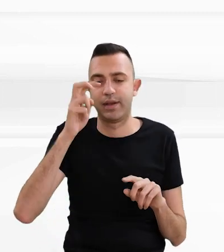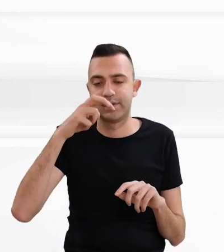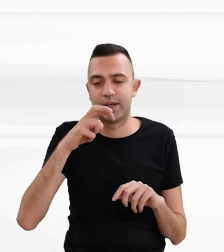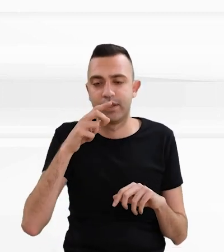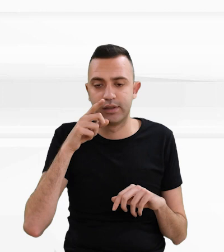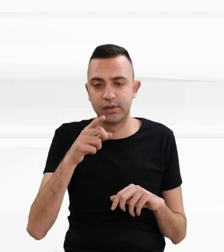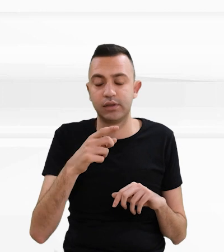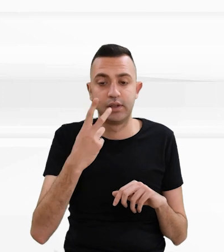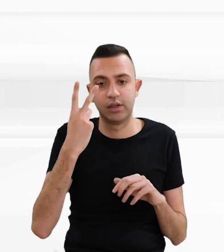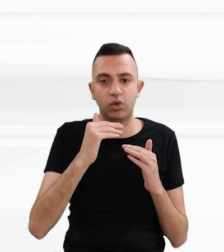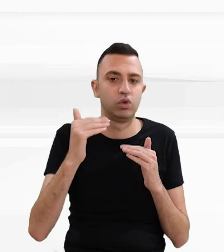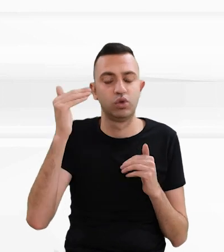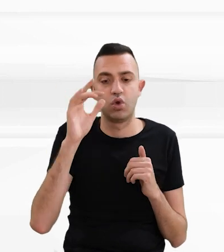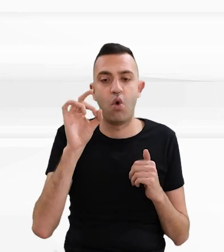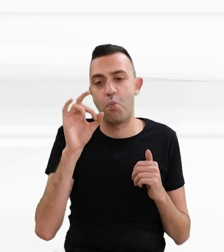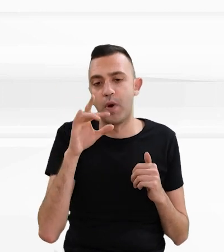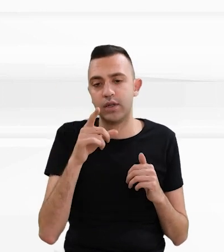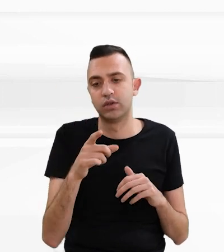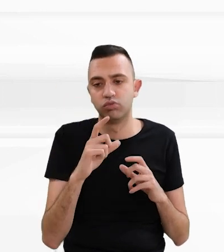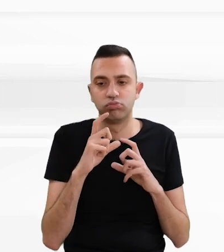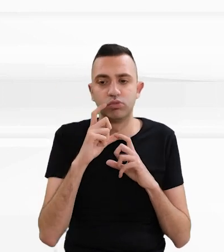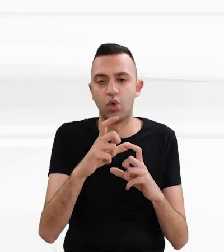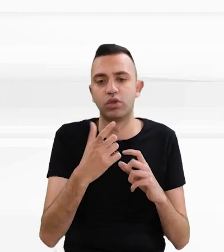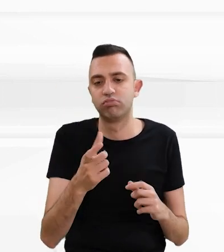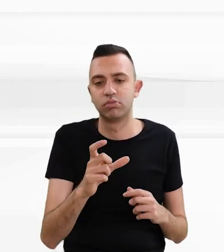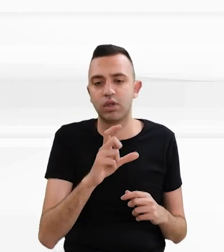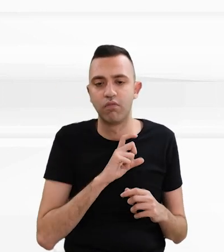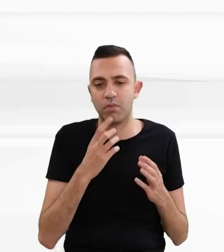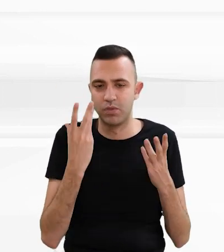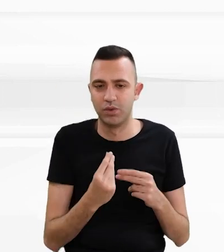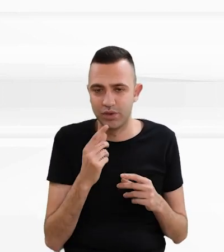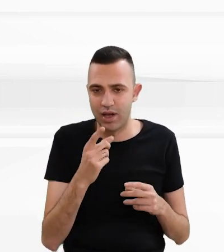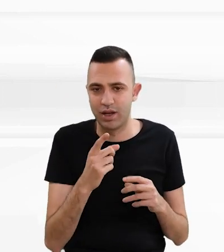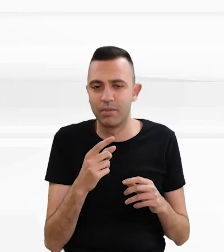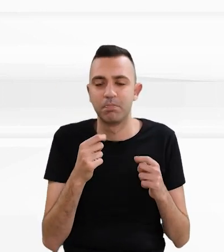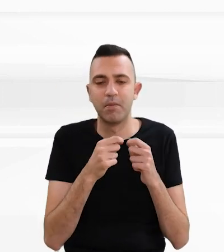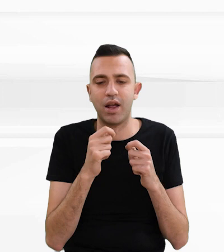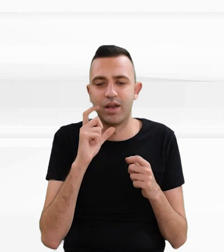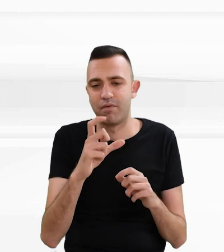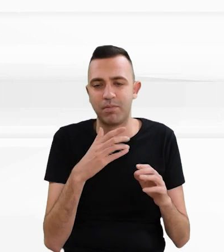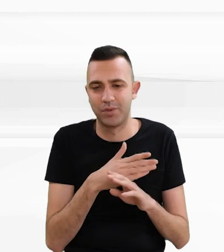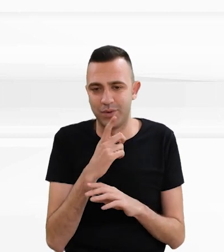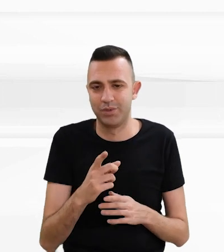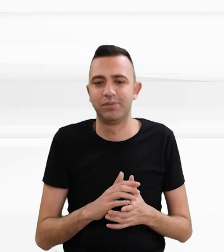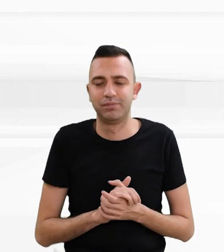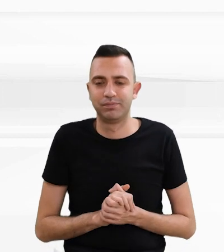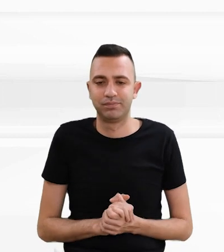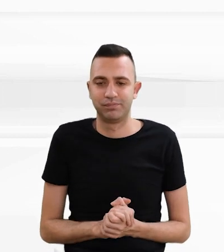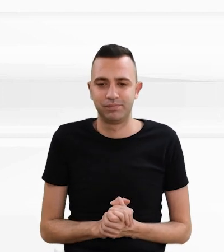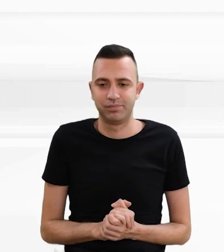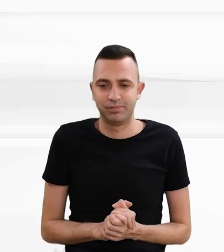ki iki yüzlü 15 sorumuzun cevabı olacaktır Demek ki be seçeneğimiz Doğrudur değerli gençler